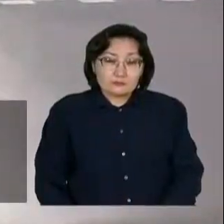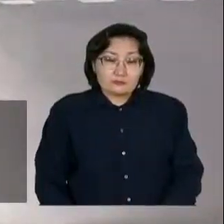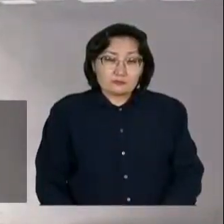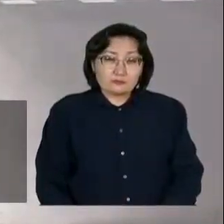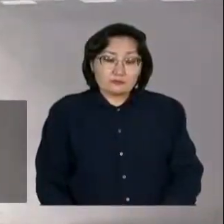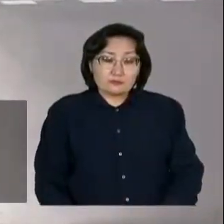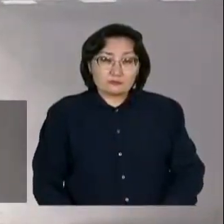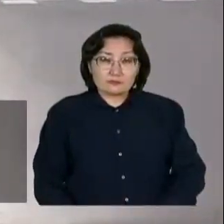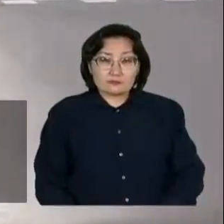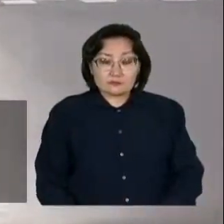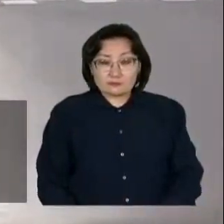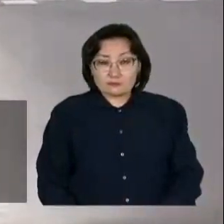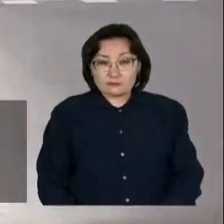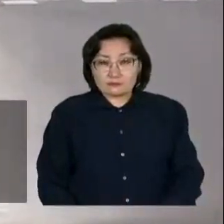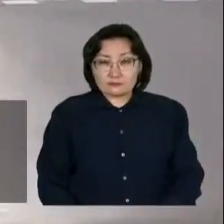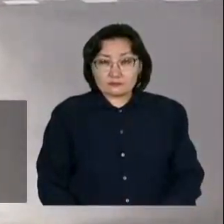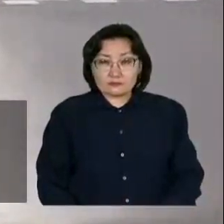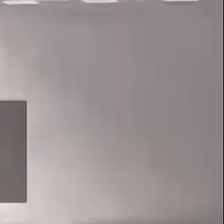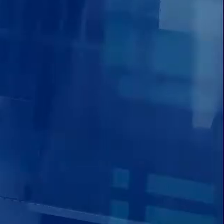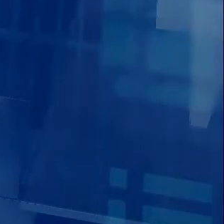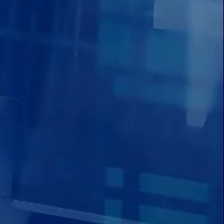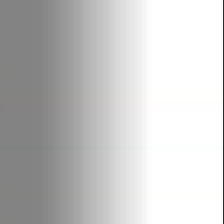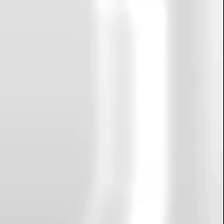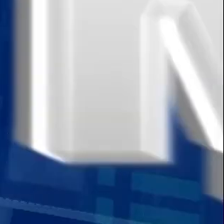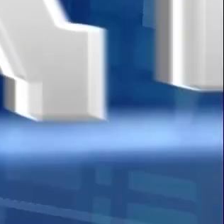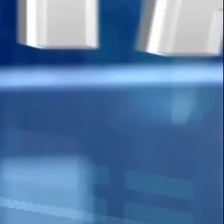Маңғыстау облысы, Алматы телеарнасы.